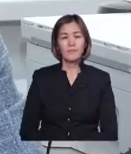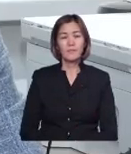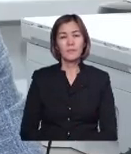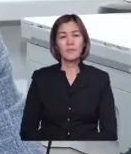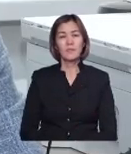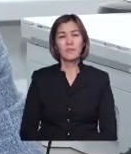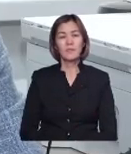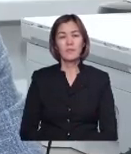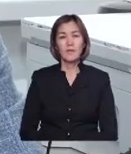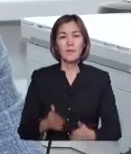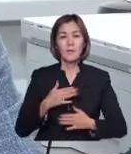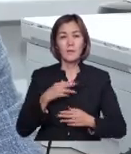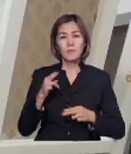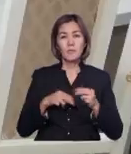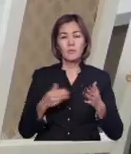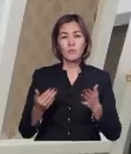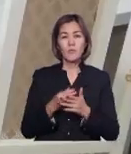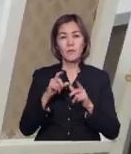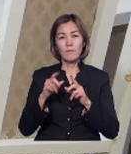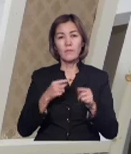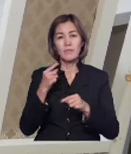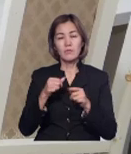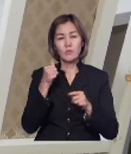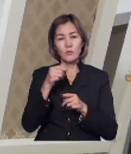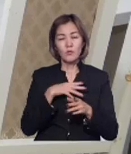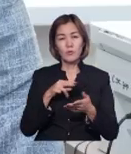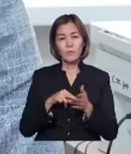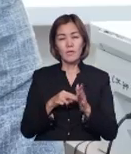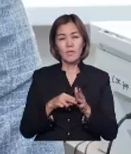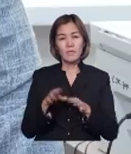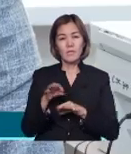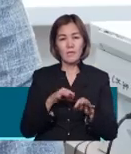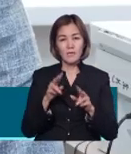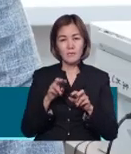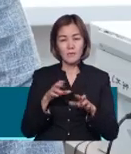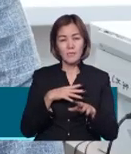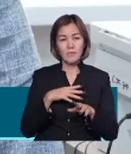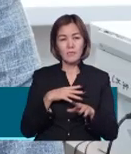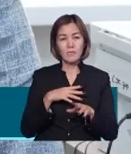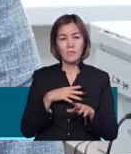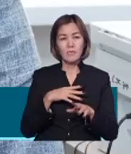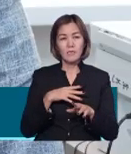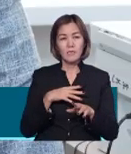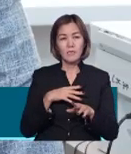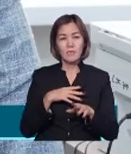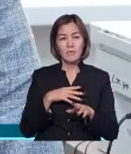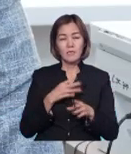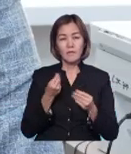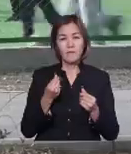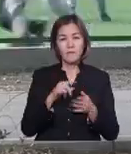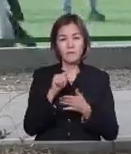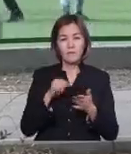классов построить Новый объект в следующем году сейчас проект находится на рассмотрении также пока рассматривается и финансовый